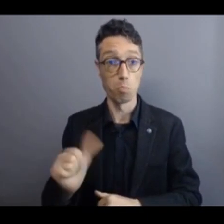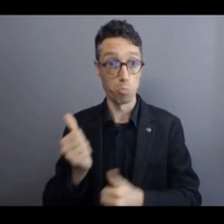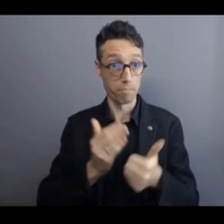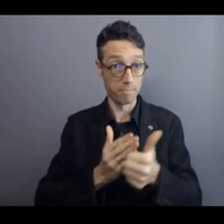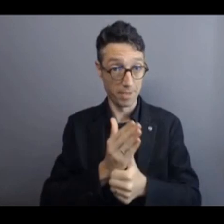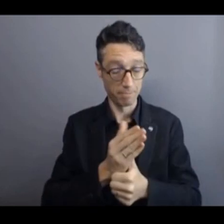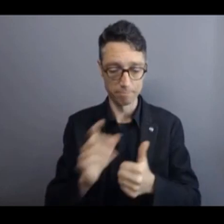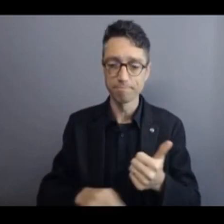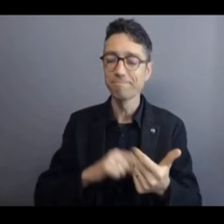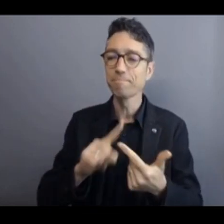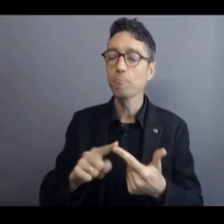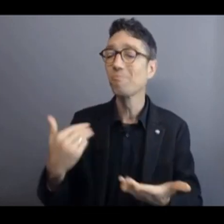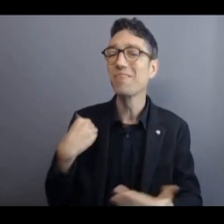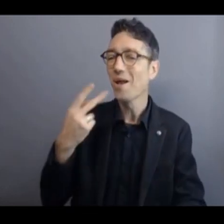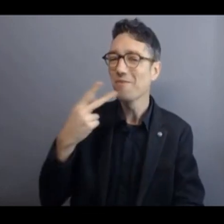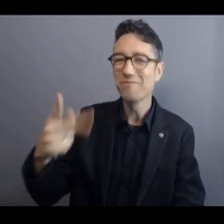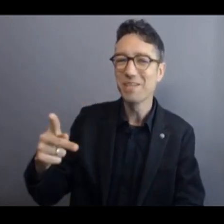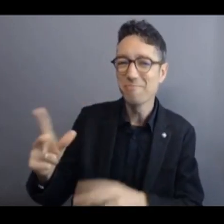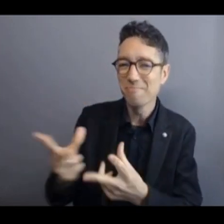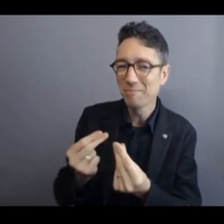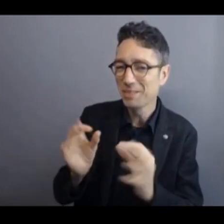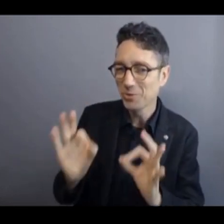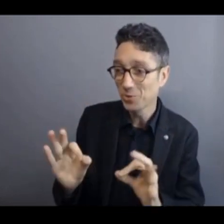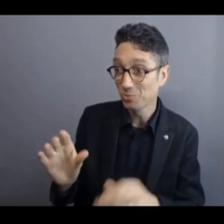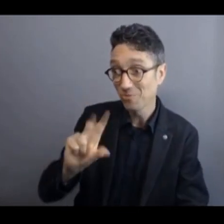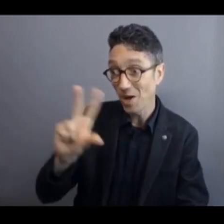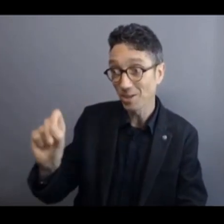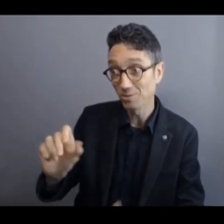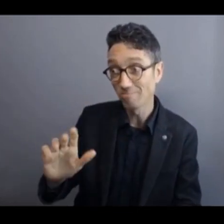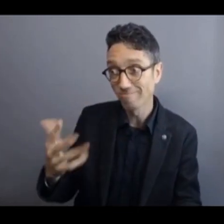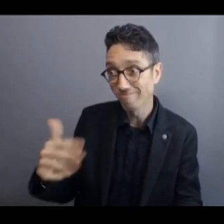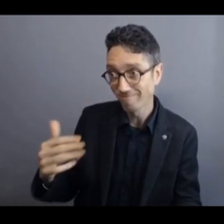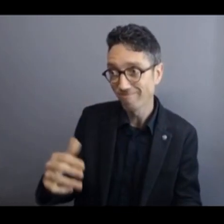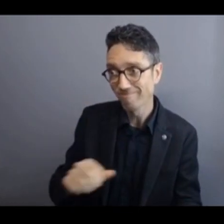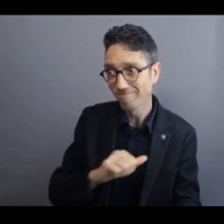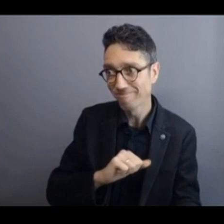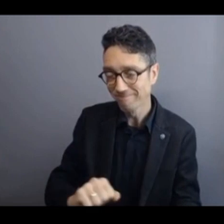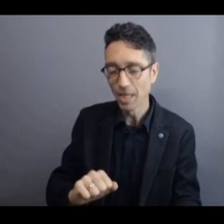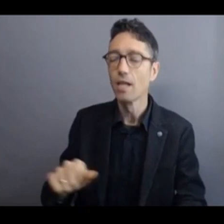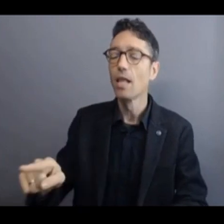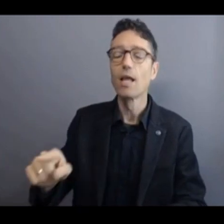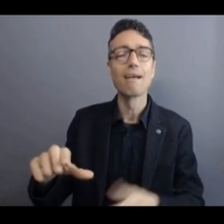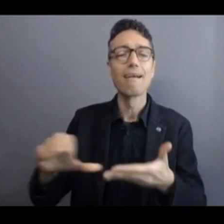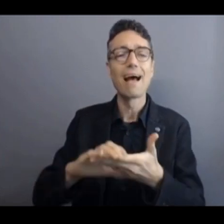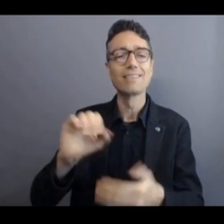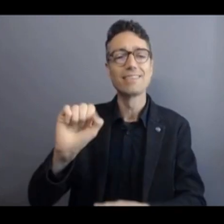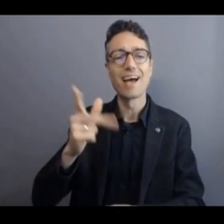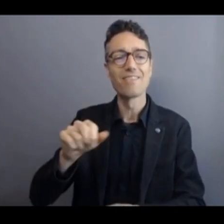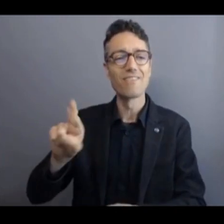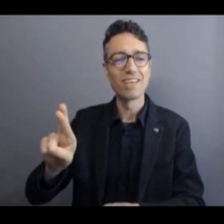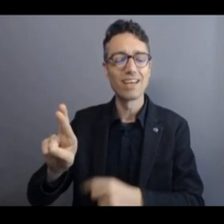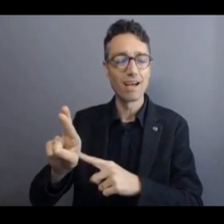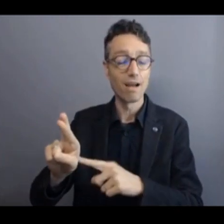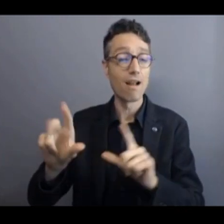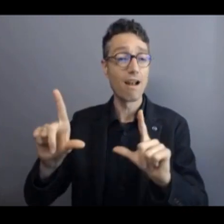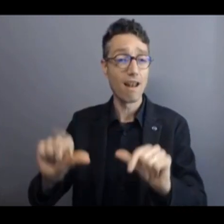voyageur, donc le mentionnait, la carte Saphir qui permet aussi d'enregistrer pour les clients qu'ils souhaitent les types de besoins